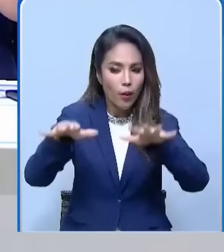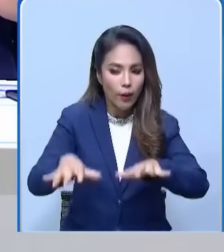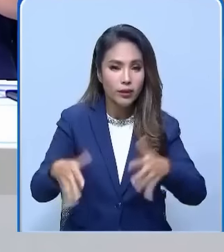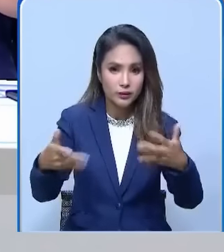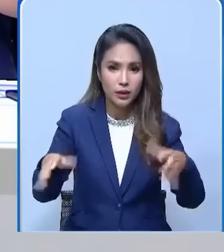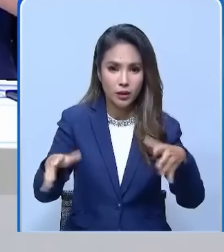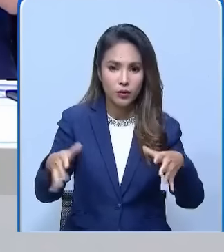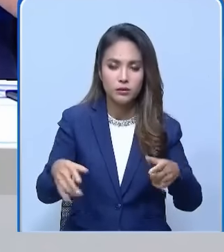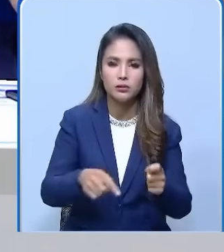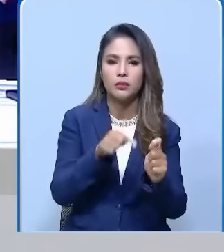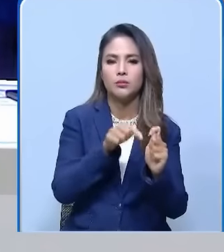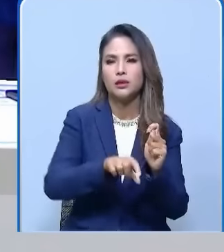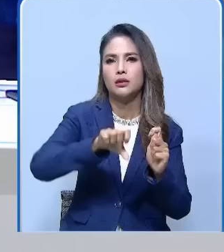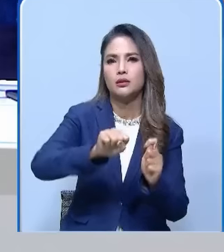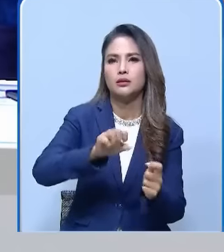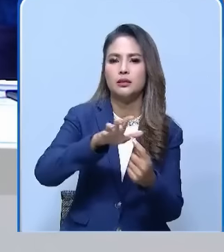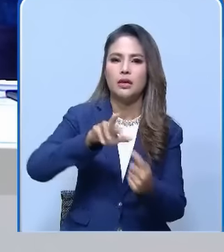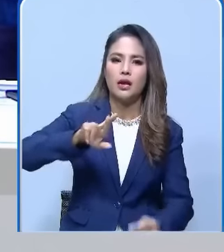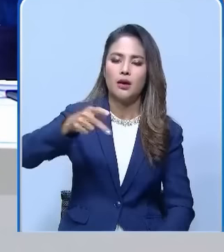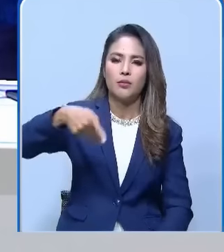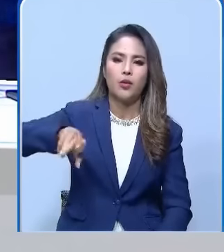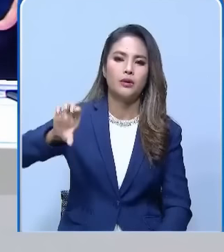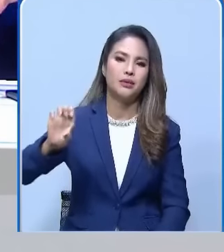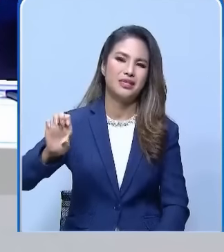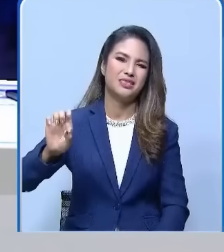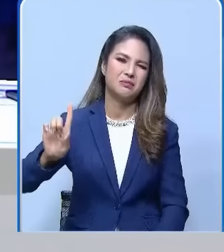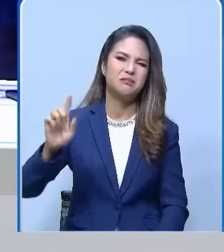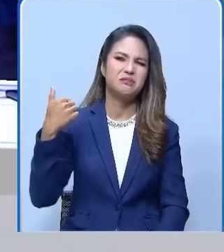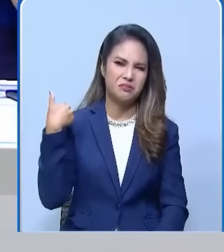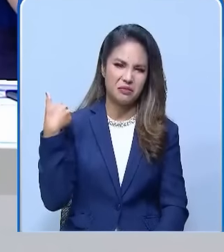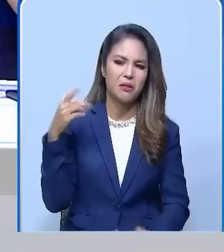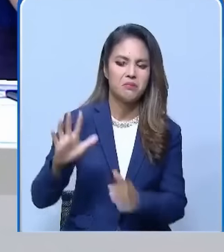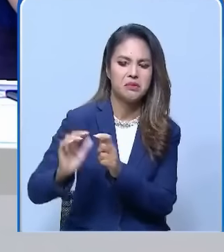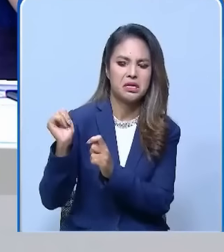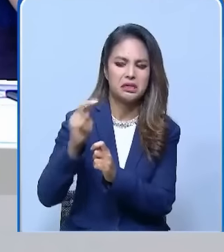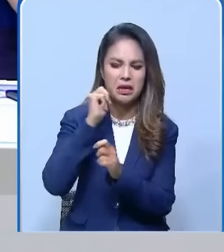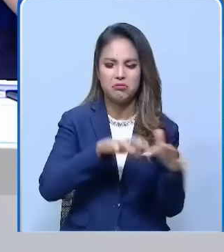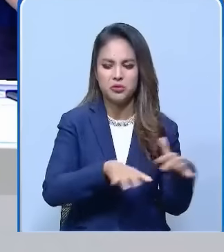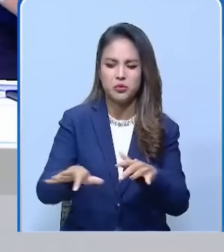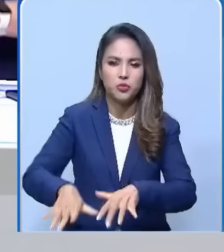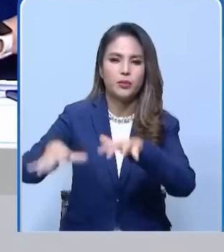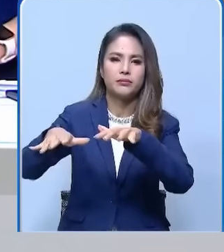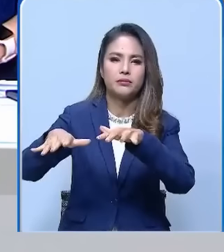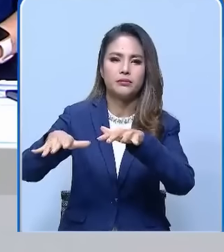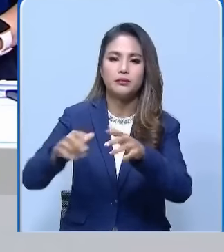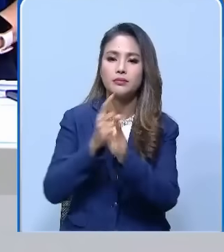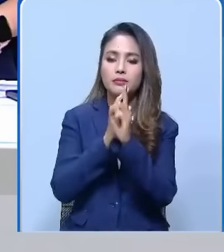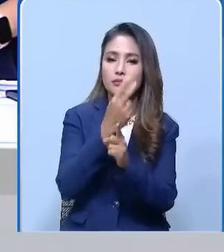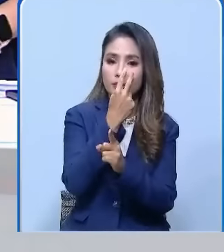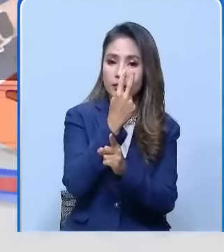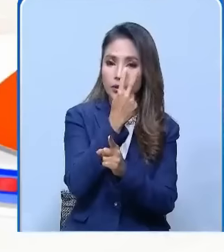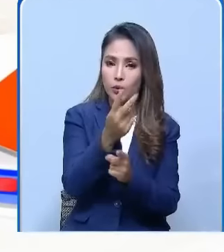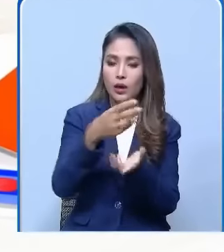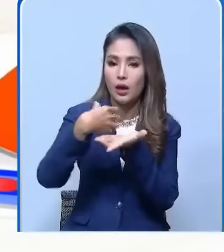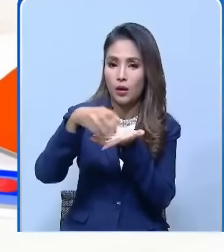อย่างอำเภอสารพีเนี่ยเขารับน้ำต่อจากตัวเมืองเพราะฉะนั้นตอนนี้เนี่ยน้ำกำลังท่วมน้ำกำลังขึ้นเดี๋ยวไปติดตามสถานการณ์กันนะค